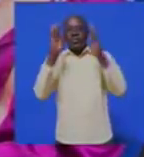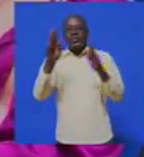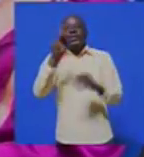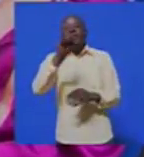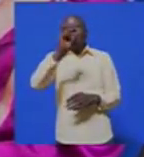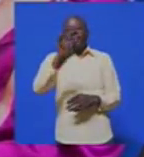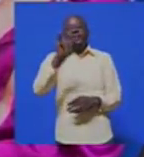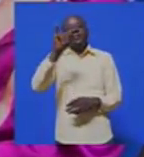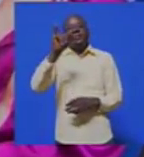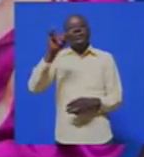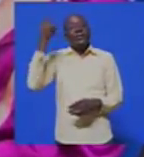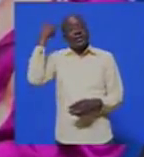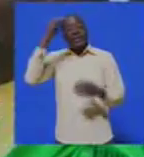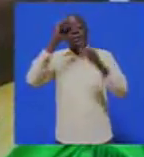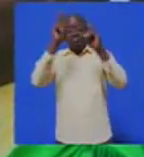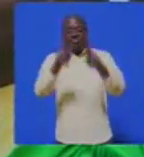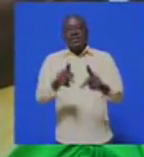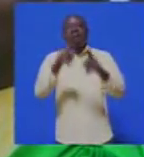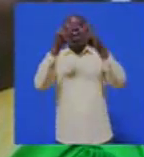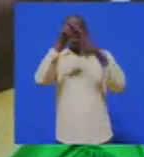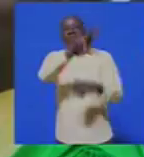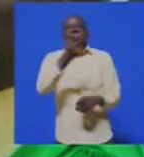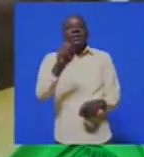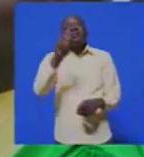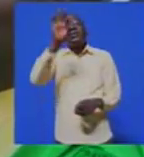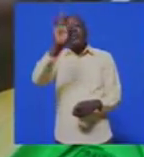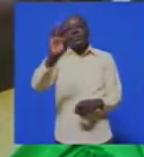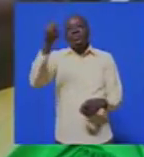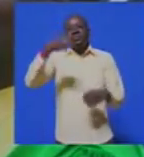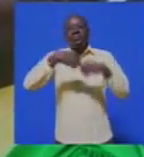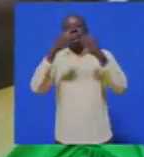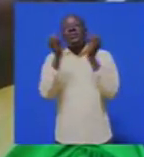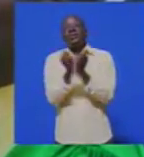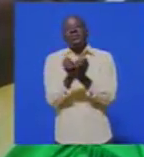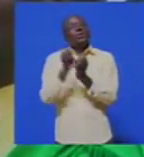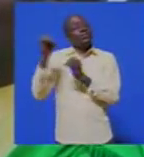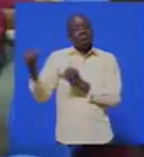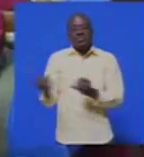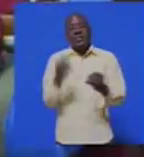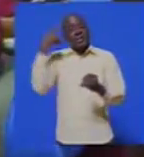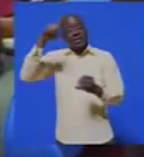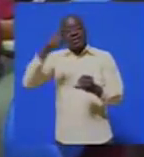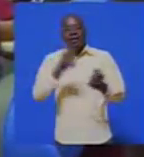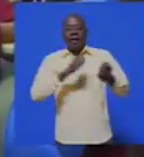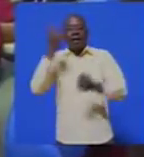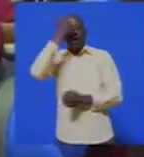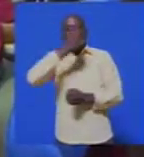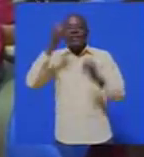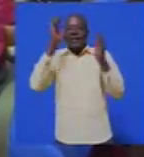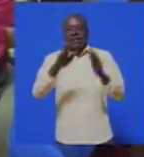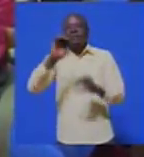Ils sont des lauréats de la 39e session des comités consultatifs inter-africains et du 18e